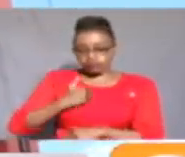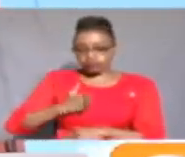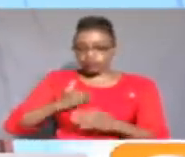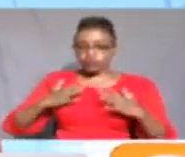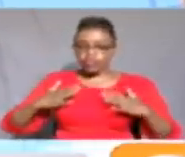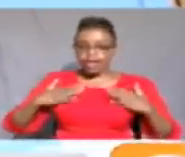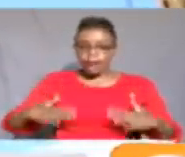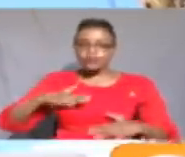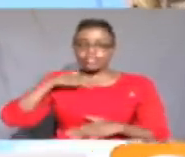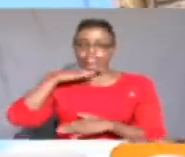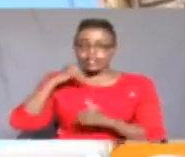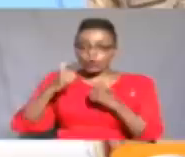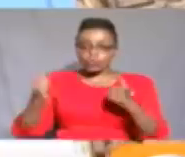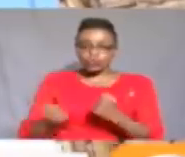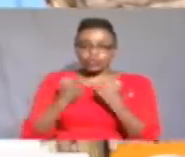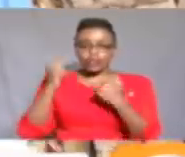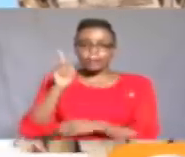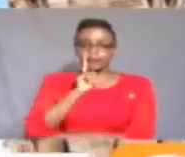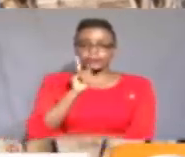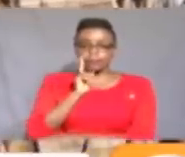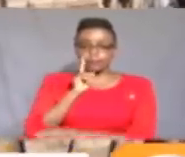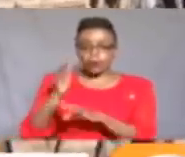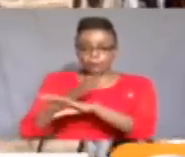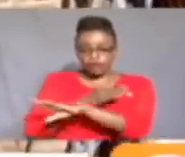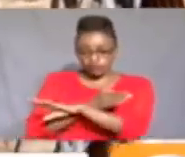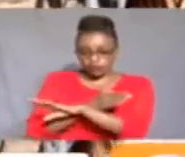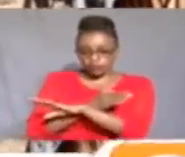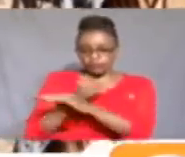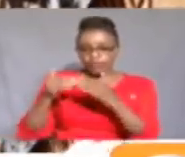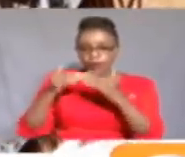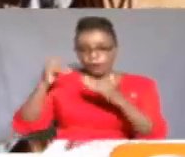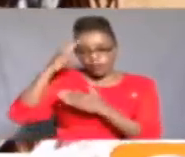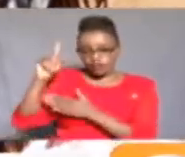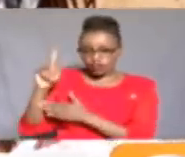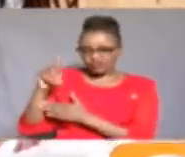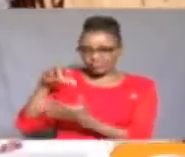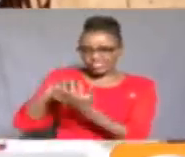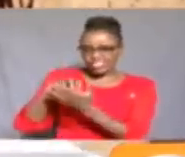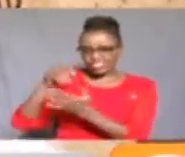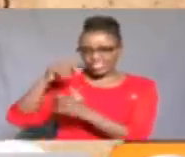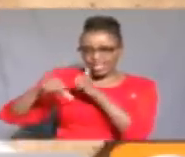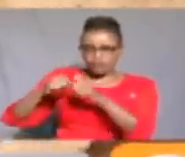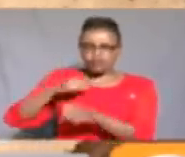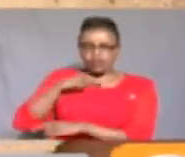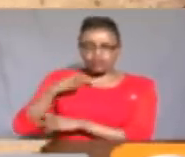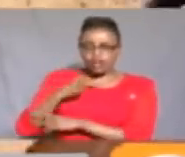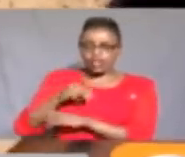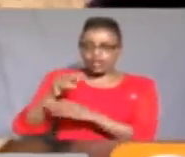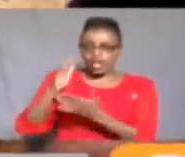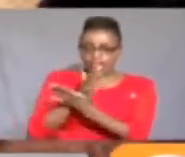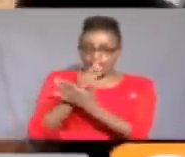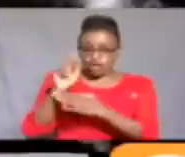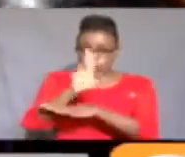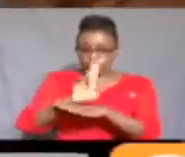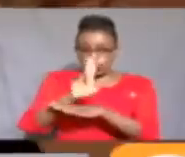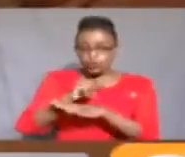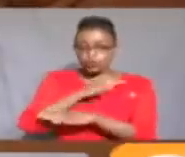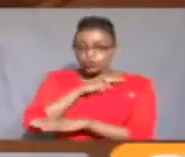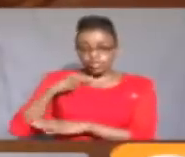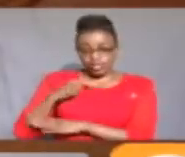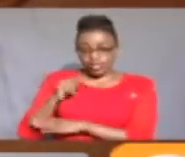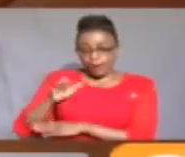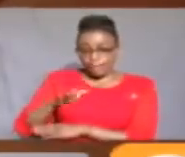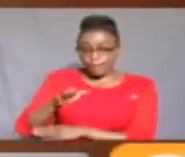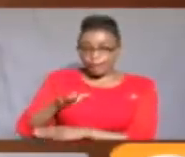maiti utakaofanyika hapo kesho kabla ya kumfungulia mashtaka ya mauaji. Kisu kinachodaiwa kutumika kumtoa uhai